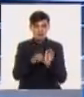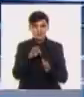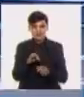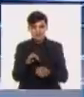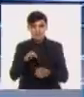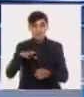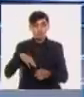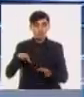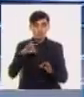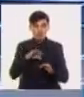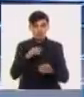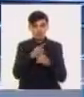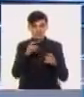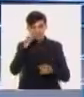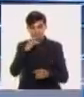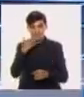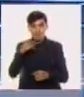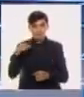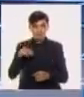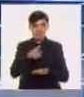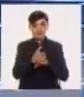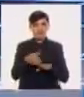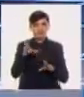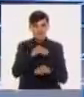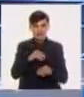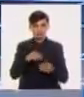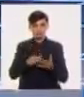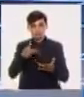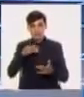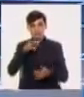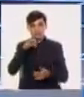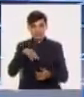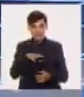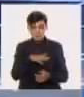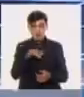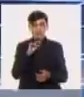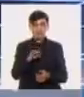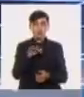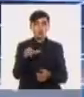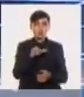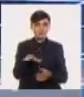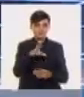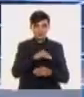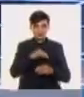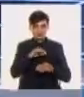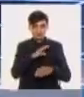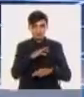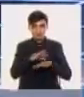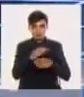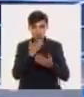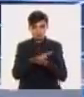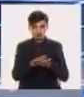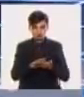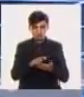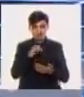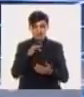пресс-службе президента Казахстана пояснили, что главы всех государств сдали тест на ковид, и у всех результаты отрицательные. Это было главное